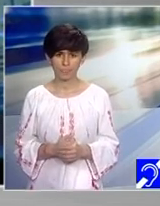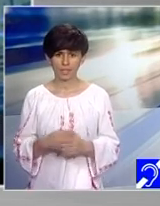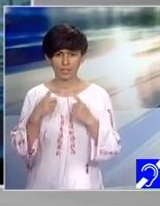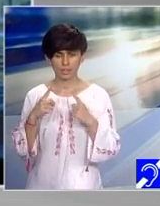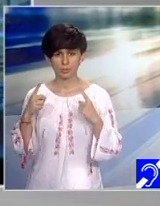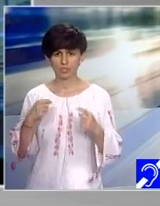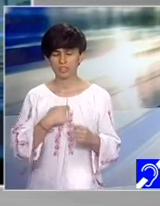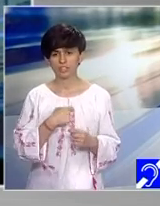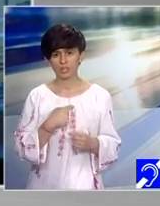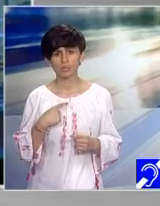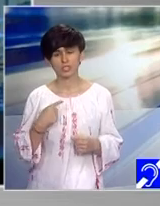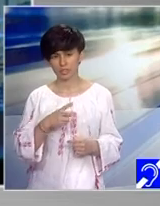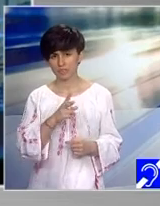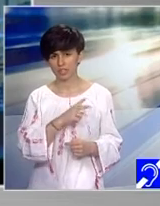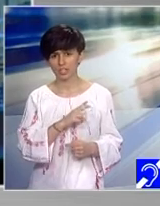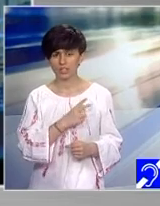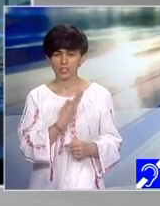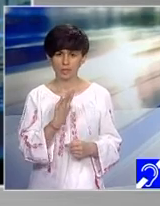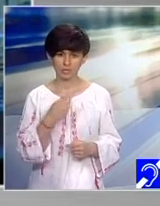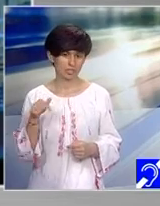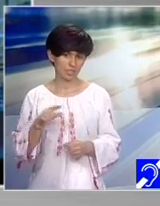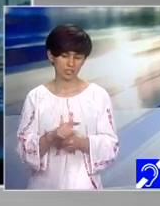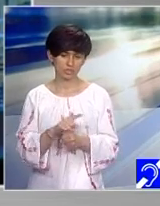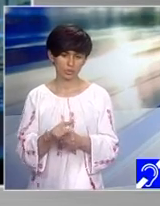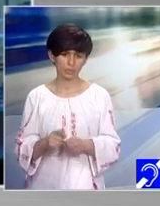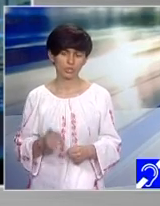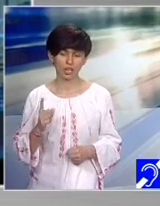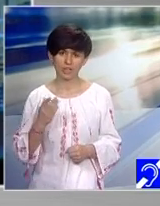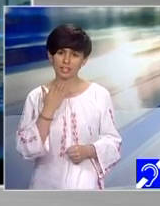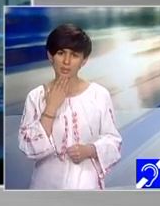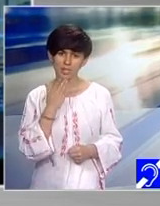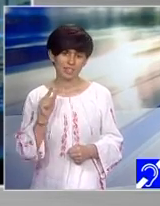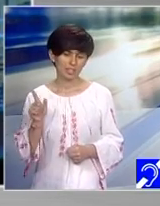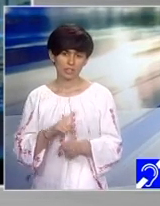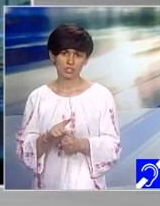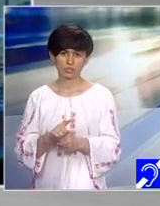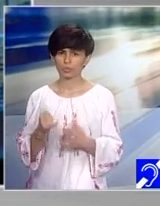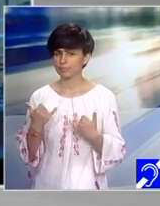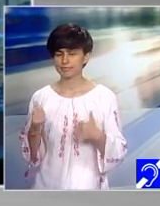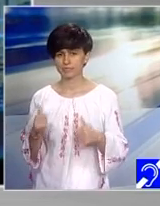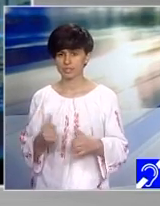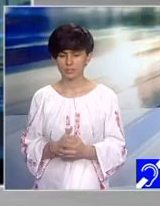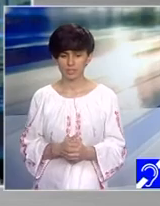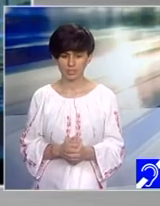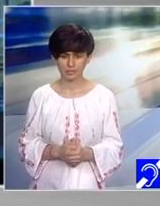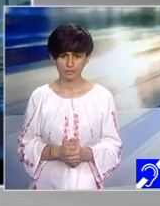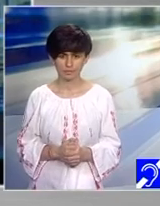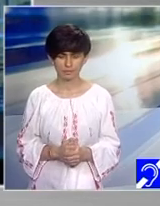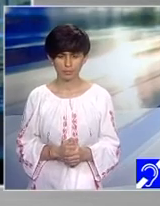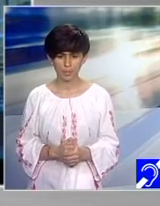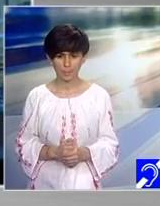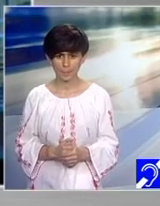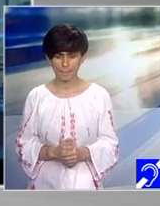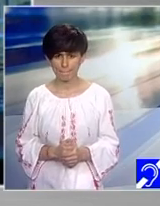fie mândri de acest lucru și din păcate asta nu prea se întâmplă. Și partea, un alt cerc vicios este